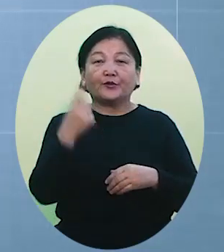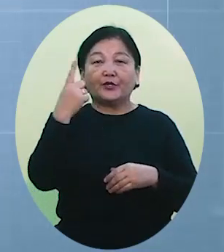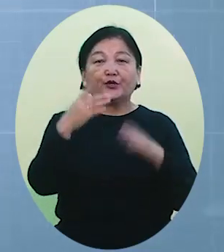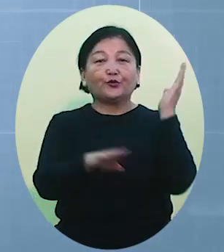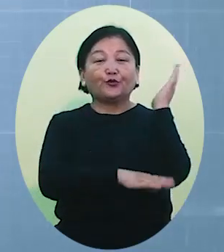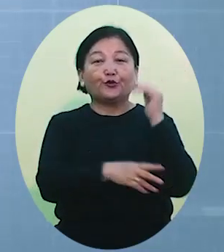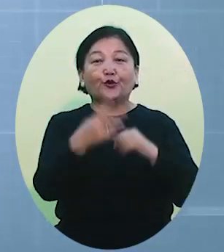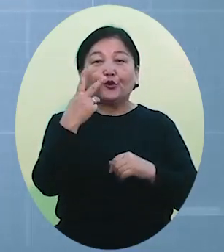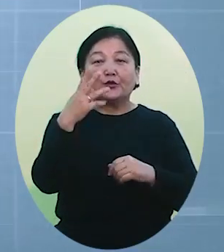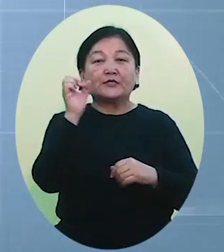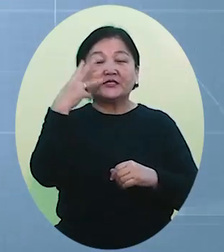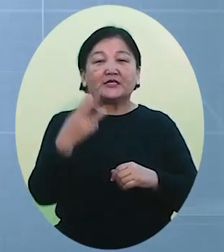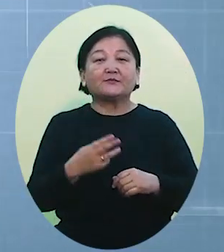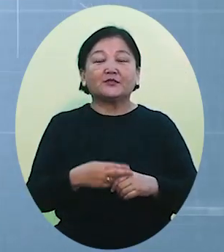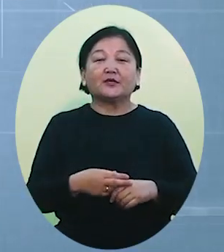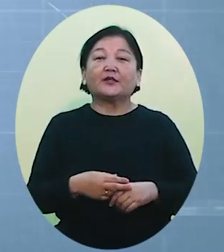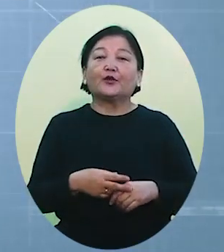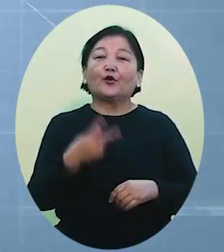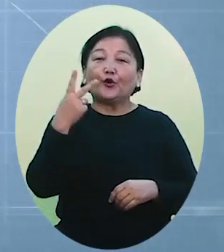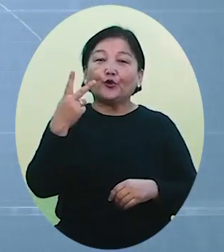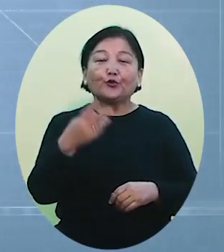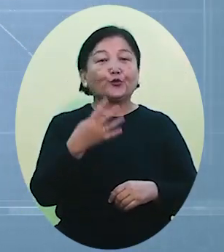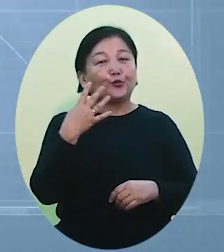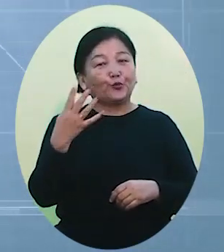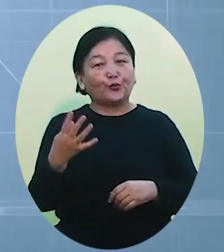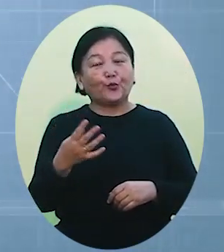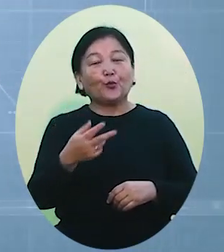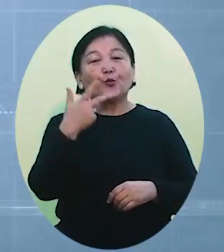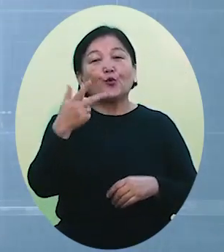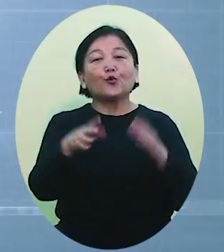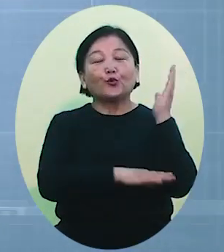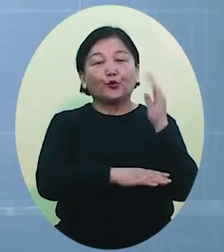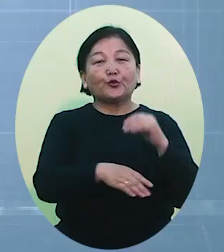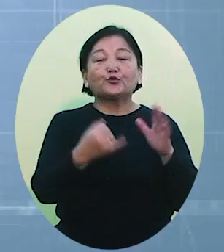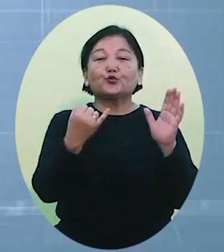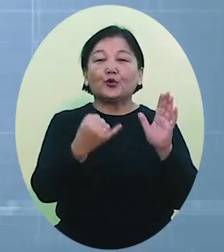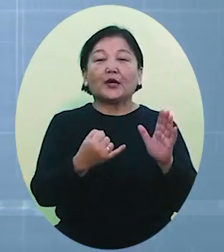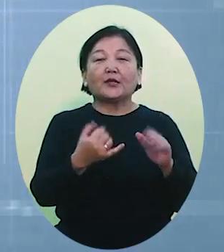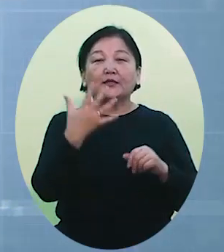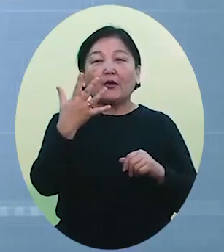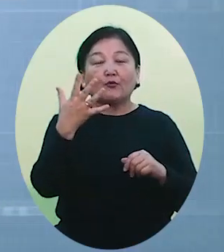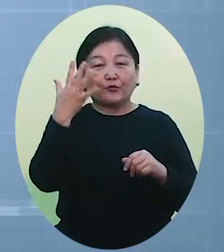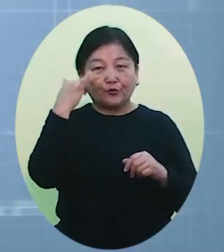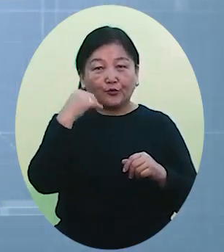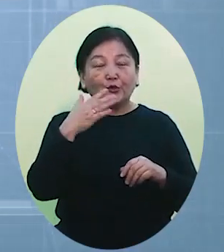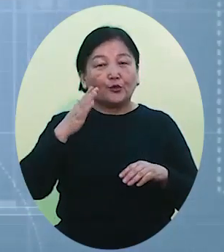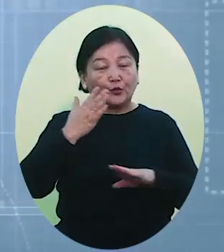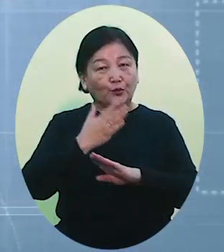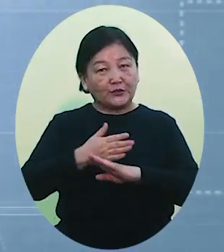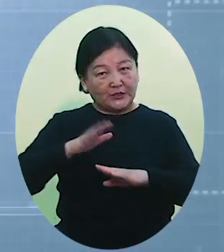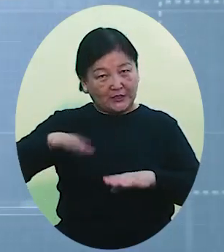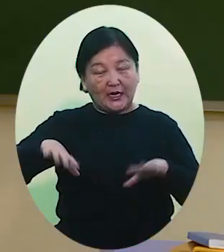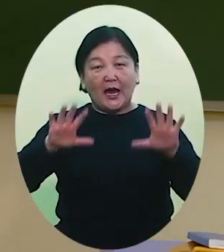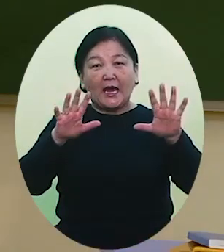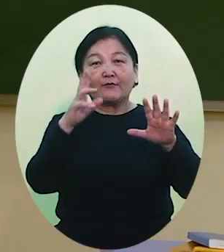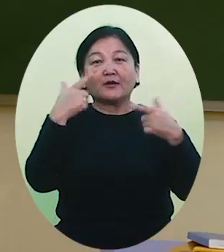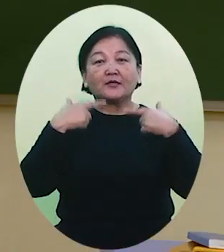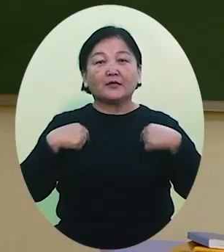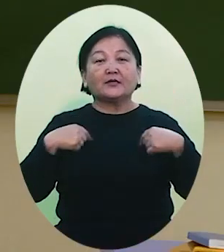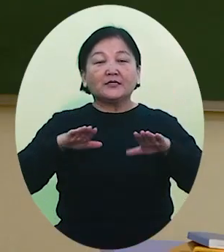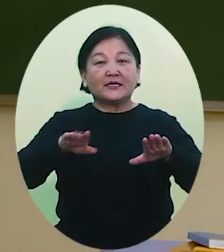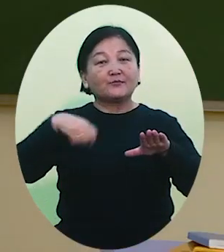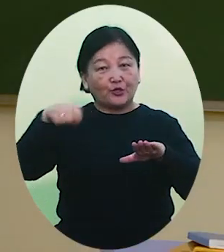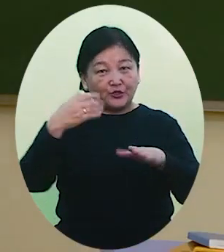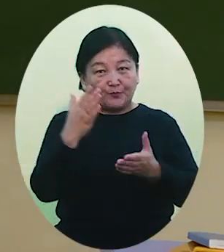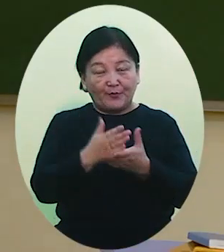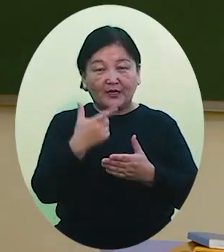4 цамц, 3 өдөр 6 цамц, 4 өдөр 8 цамц, 5 өдрийн дараа 10 цамц ойсон байна. За энийг ажилласан өдөр цамцны тооны